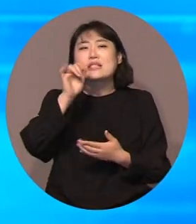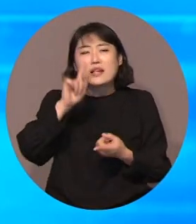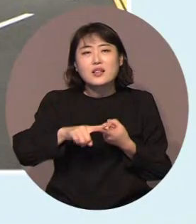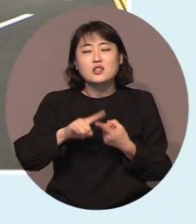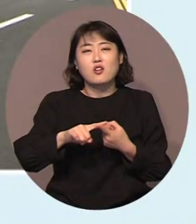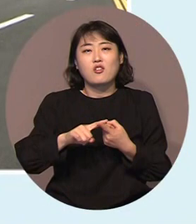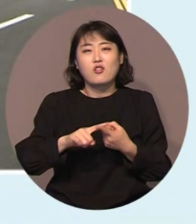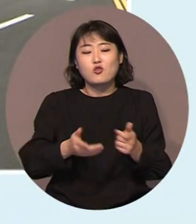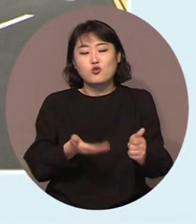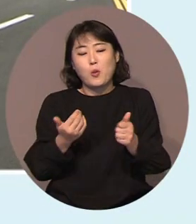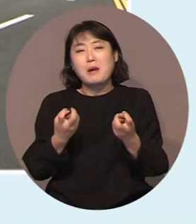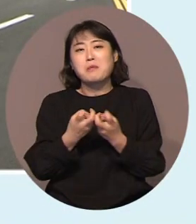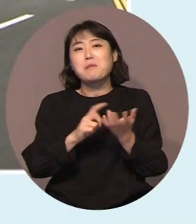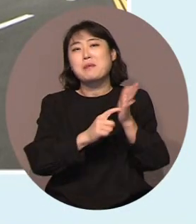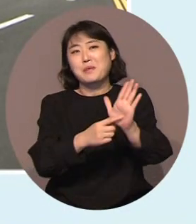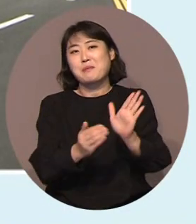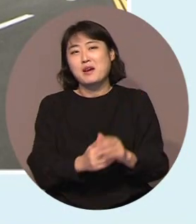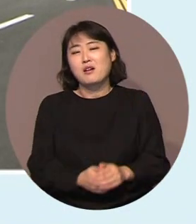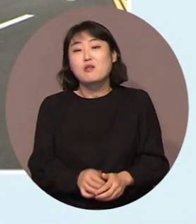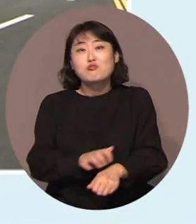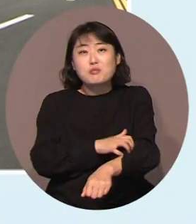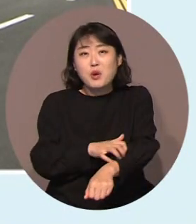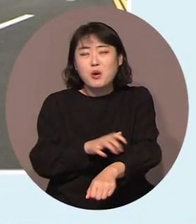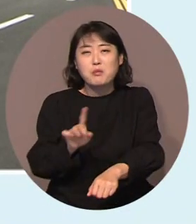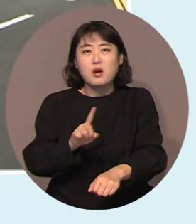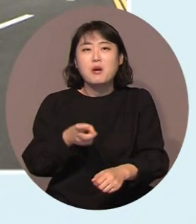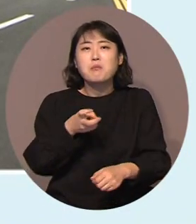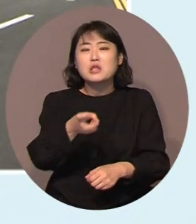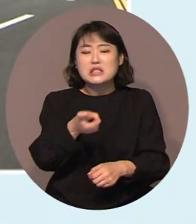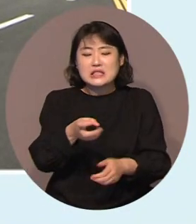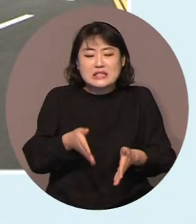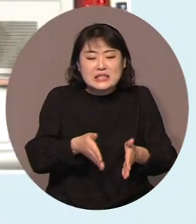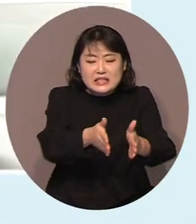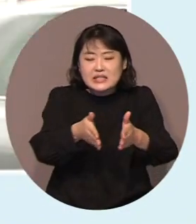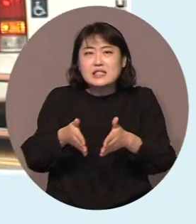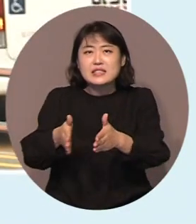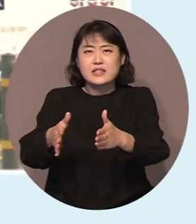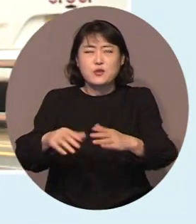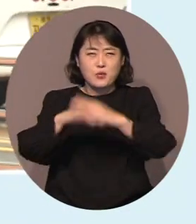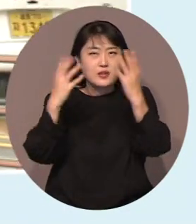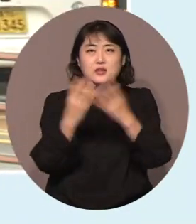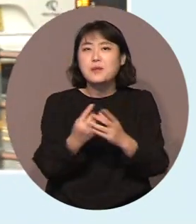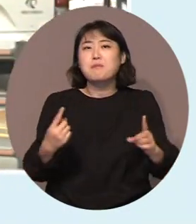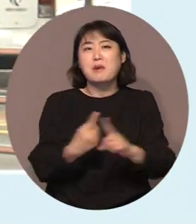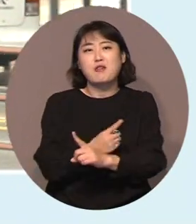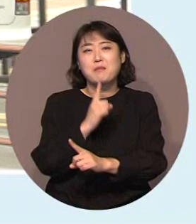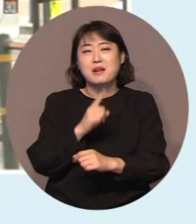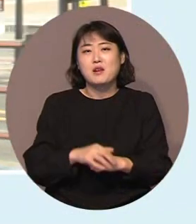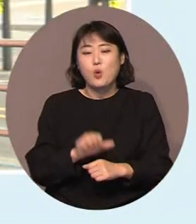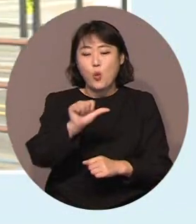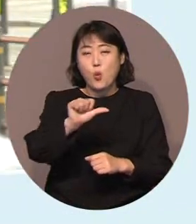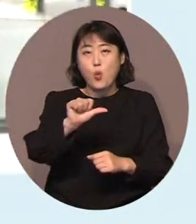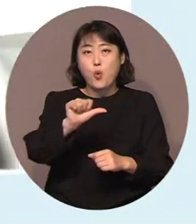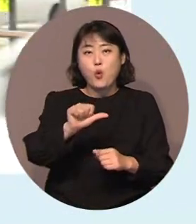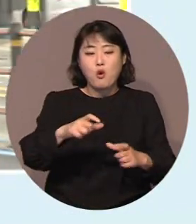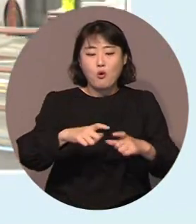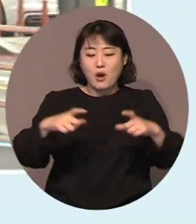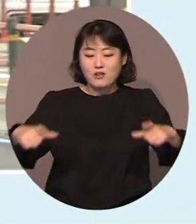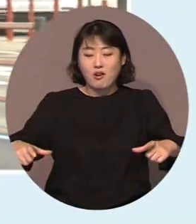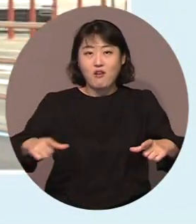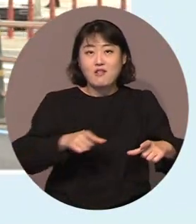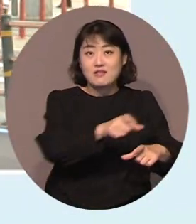것입니다. 우선 현재 불편하게 느껴지는 버스 노선 체계를 전면적으로 개편하겠다. 5개 광역 노선을 더